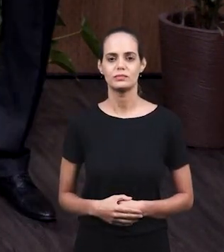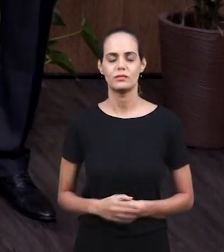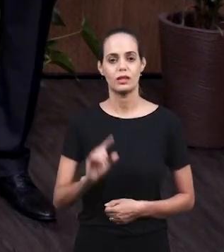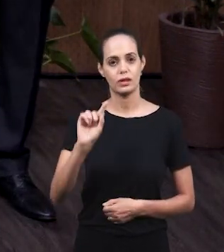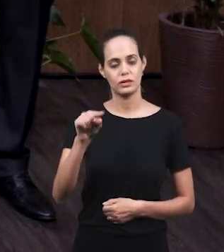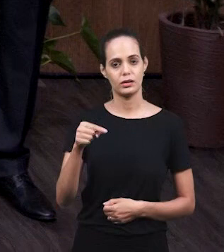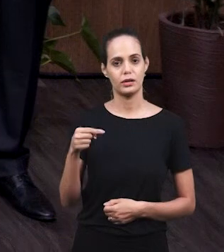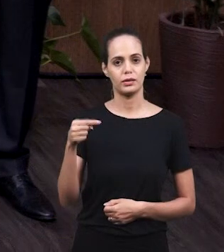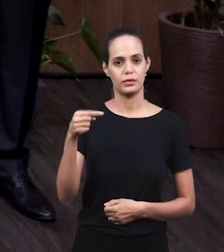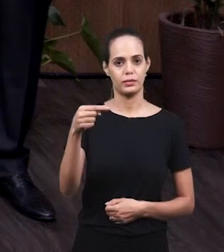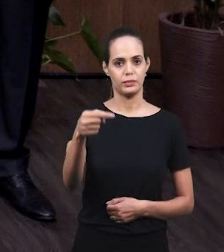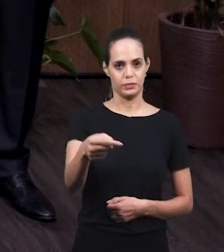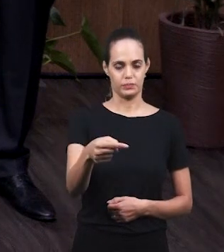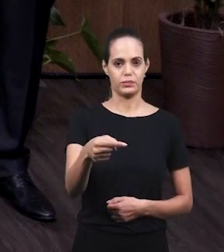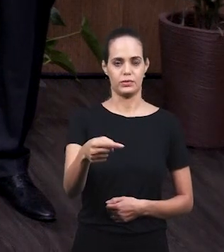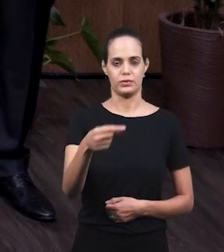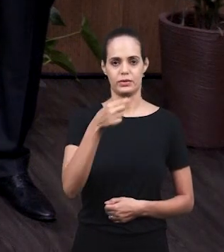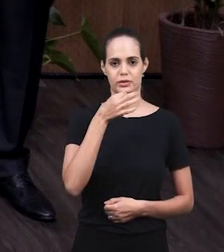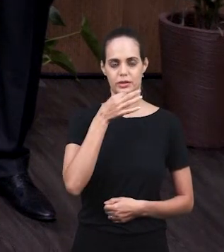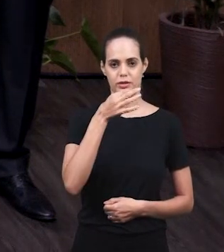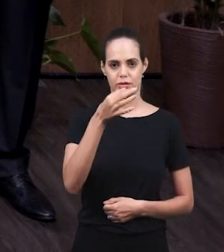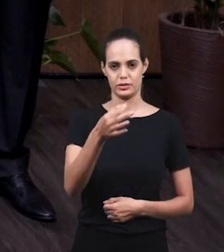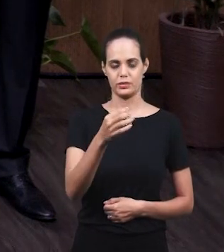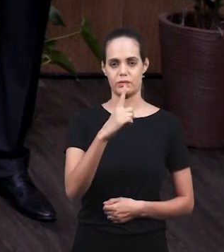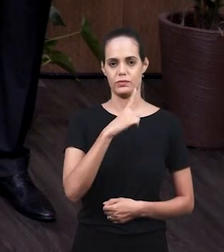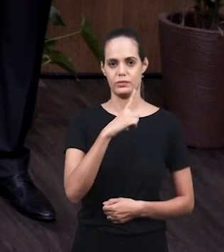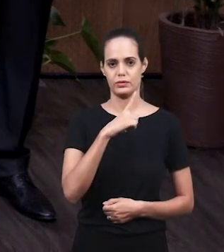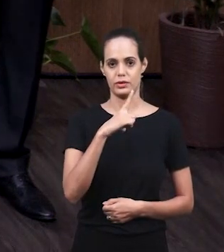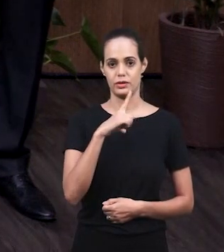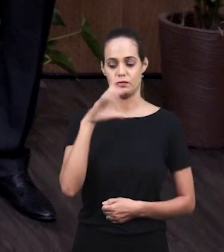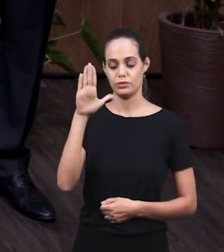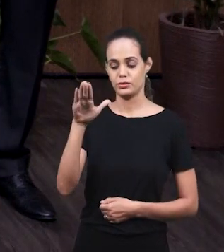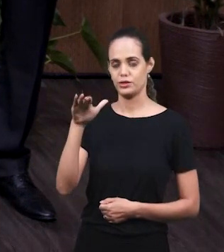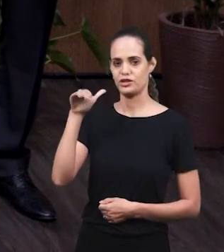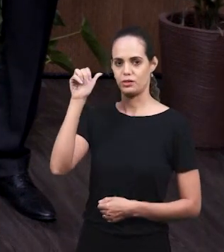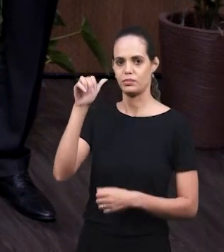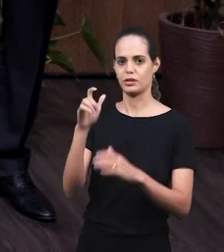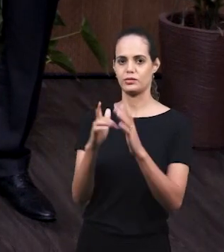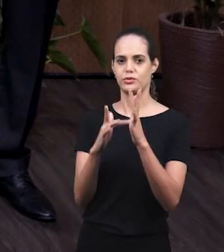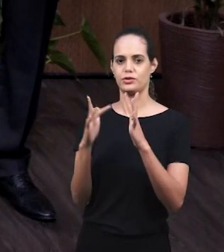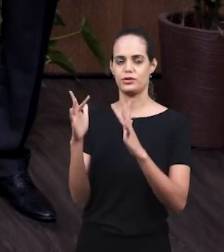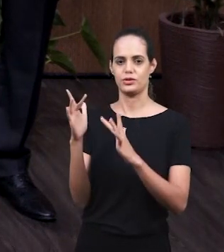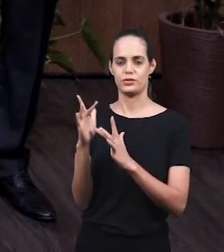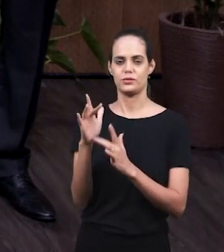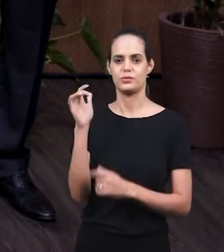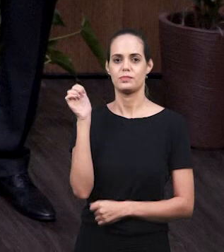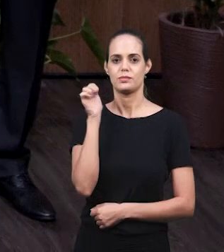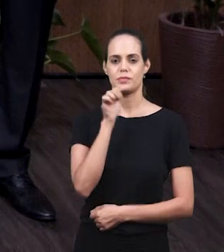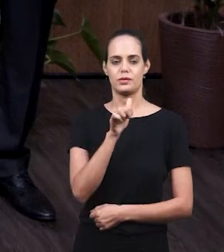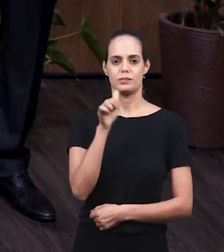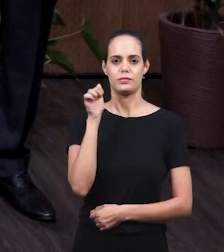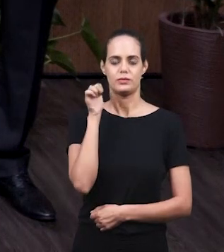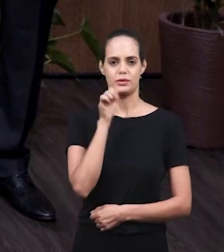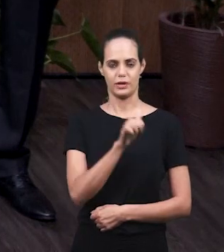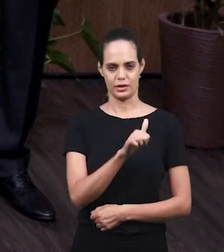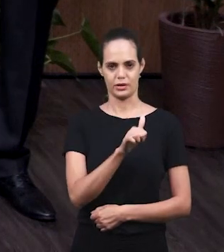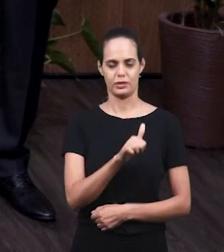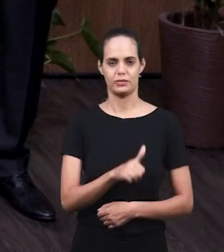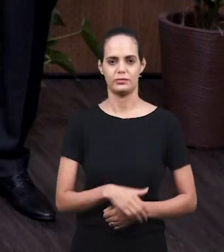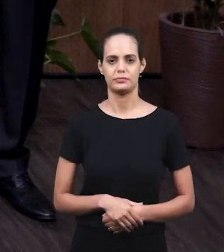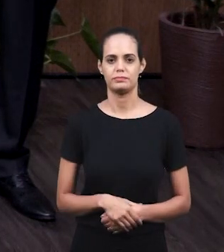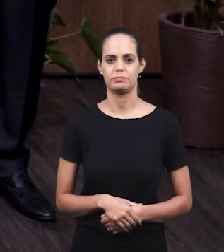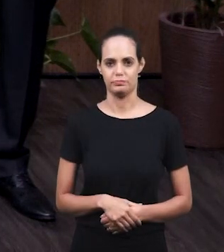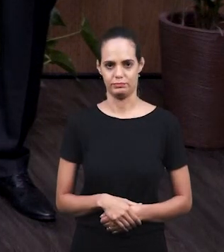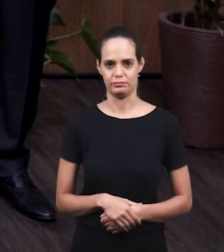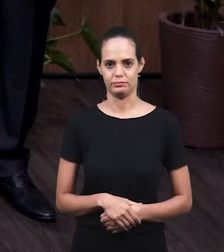l'élection, est venu l'appel de Jésus à cette femme, au moment où